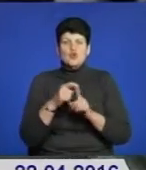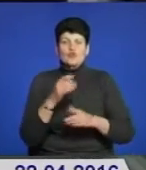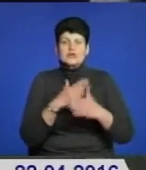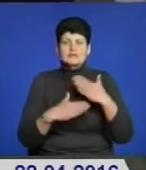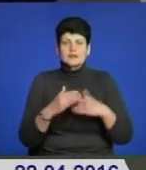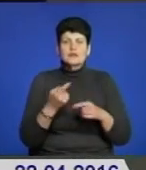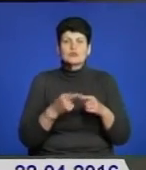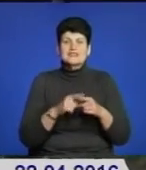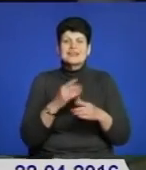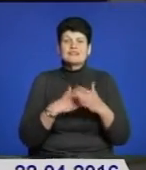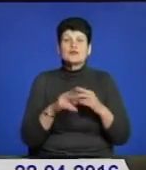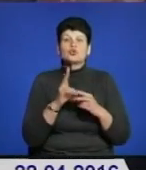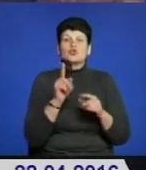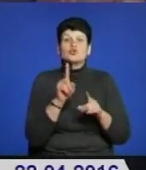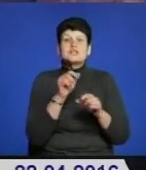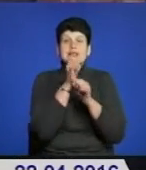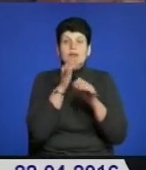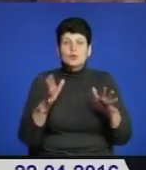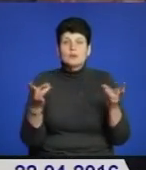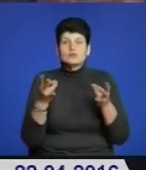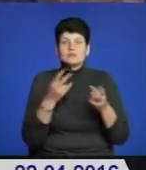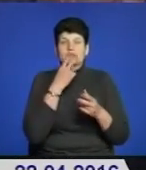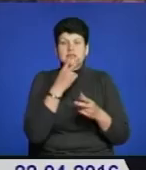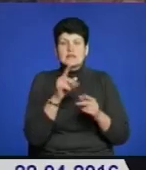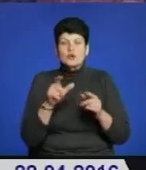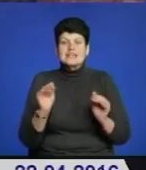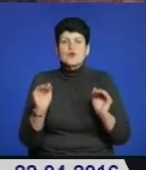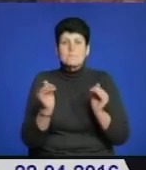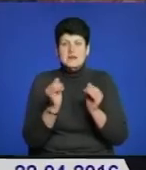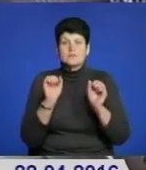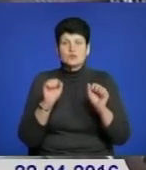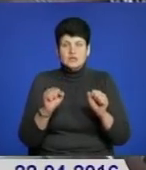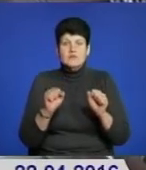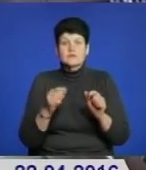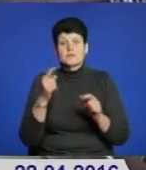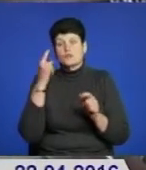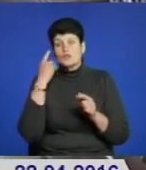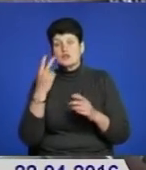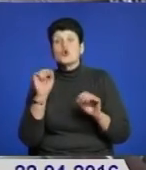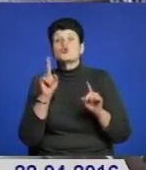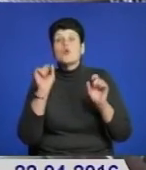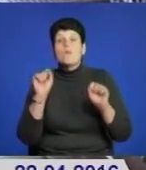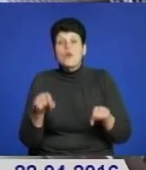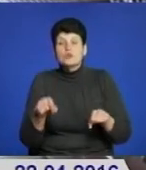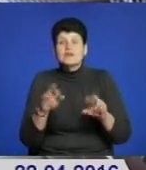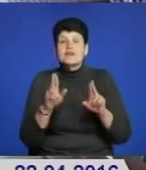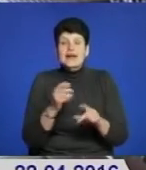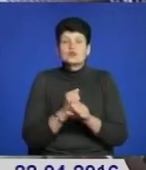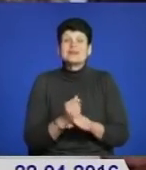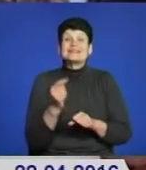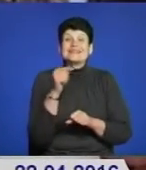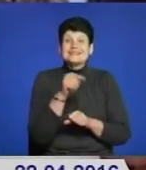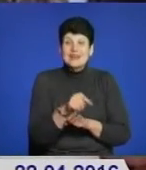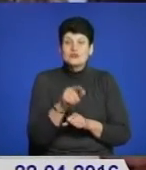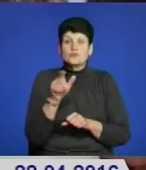– це той, хто щось не може. А потрібно дивитися на людей з обмеженими можливостями з позиції, що вони можуть. І як зробити так, аби